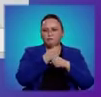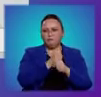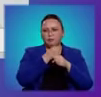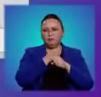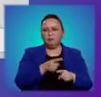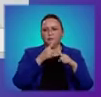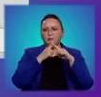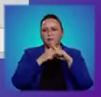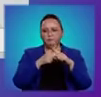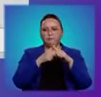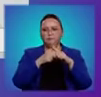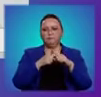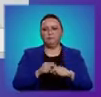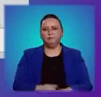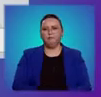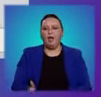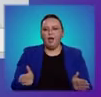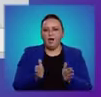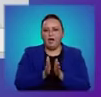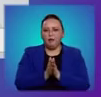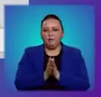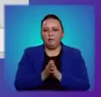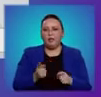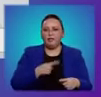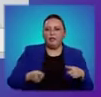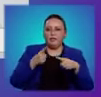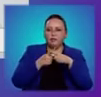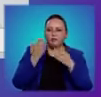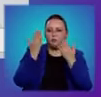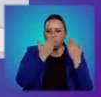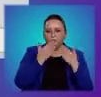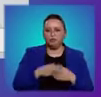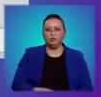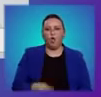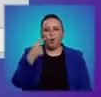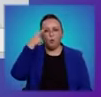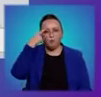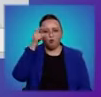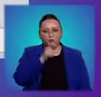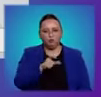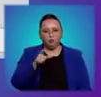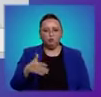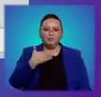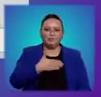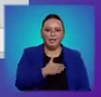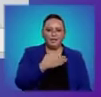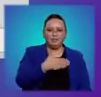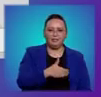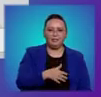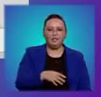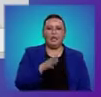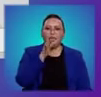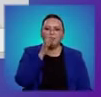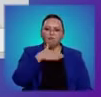цээрлдэг болоо. Хамтдаа дахин нэг уншицгаая. Монголчууд цагсыг урт